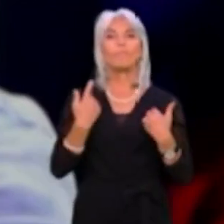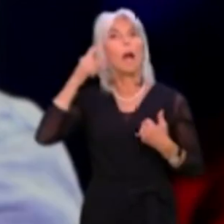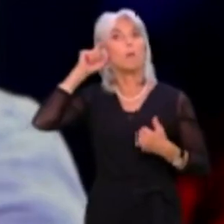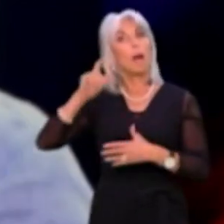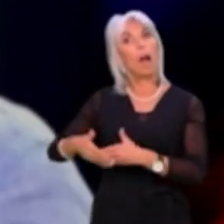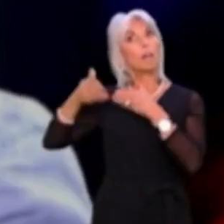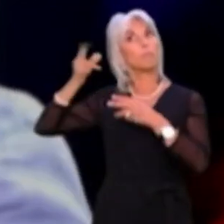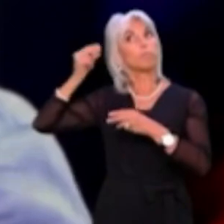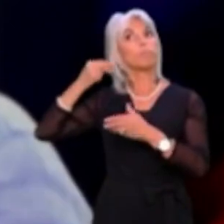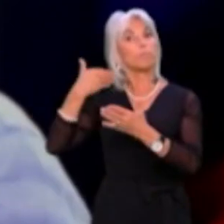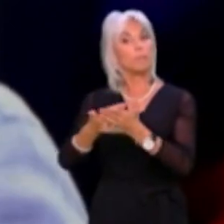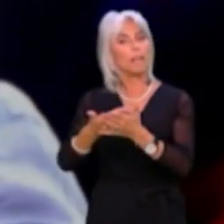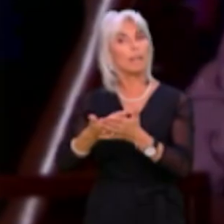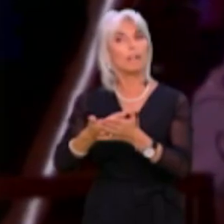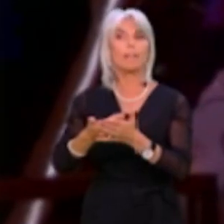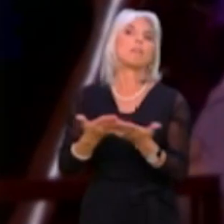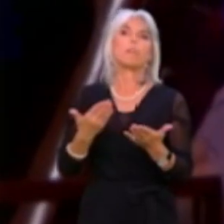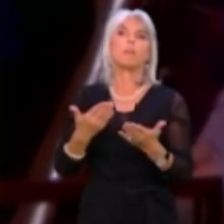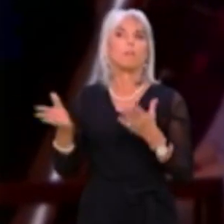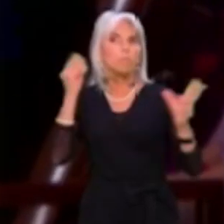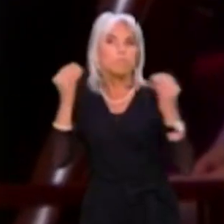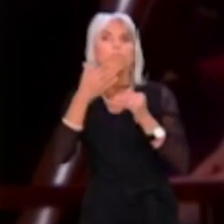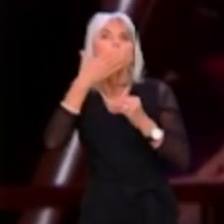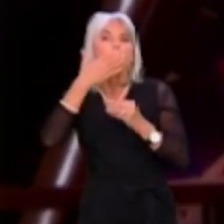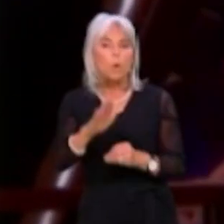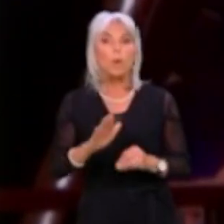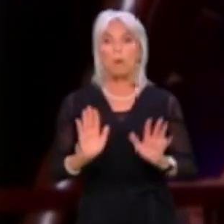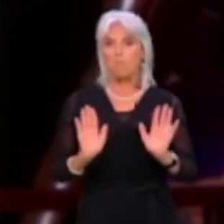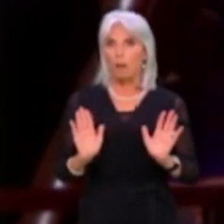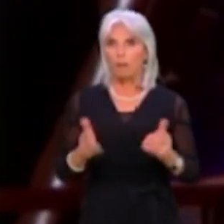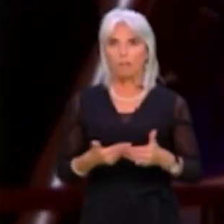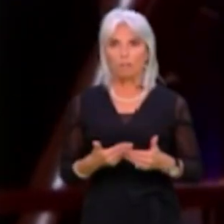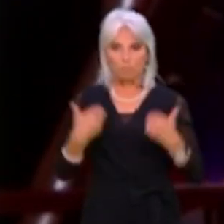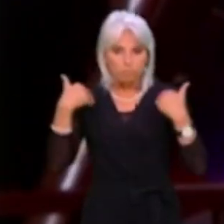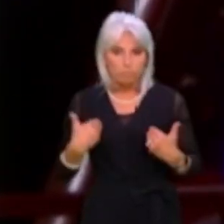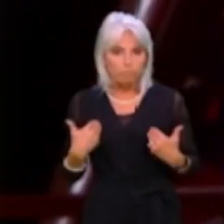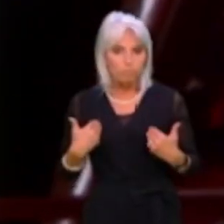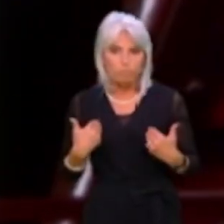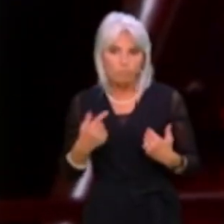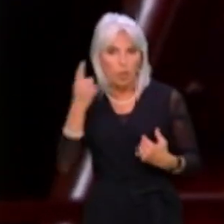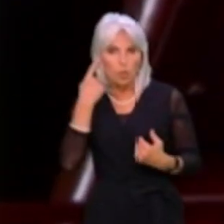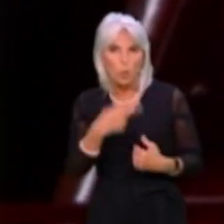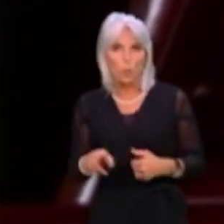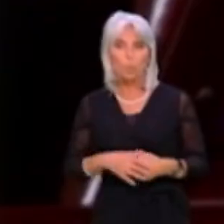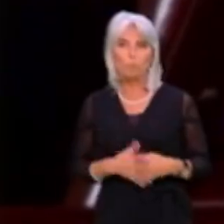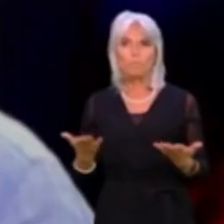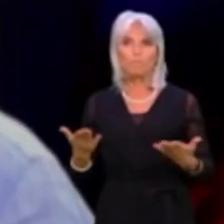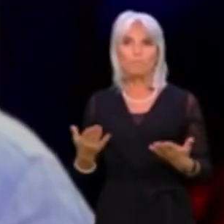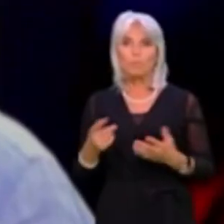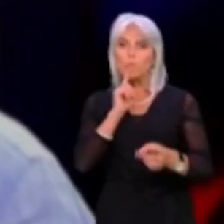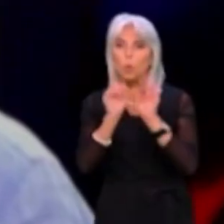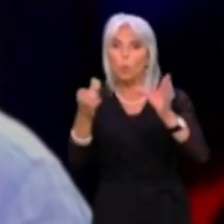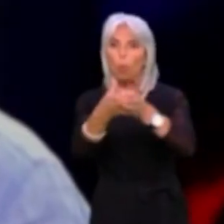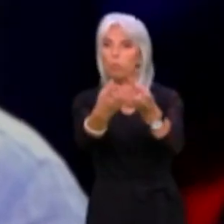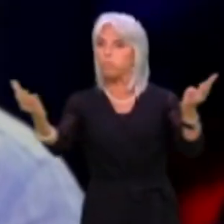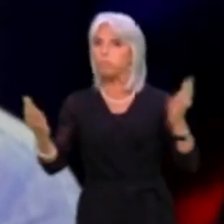à entendre très bien, beaucoup mieux que sans, évidemment. Mais je suis tout sauf entendant avec. Tout ce qui est discussion de groupe avec